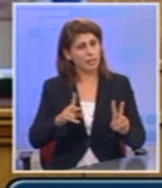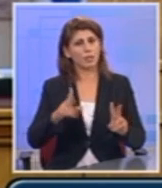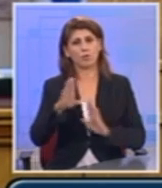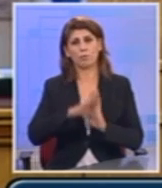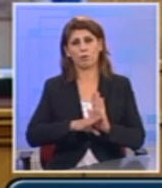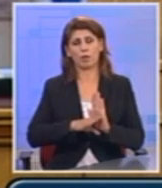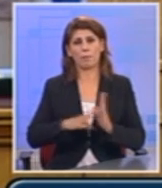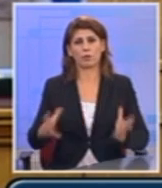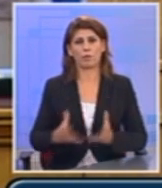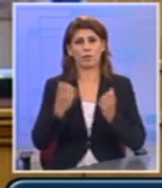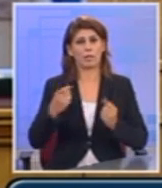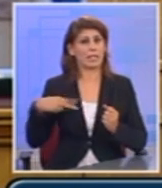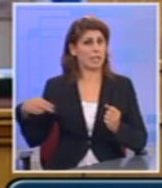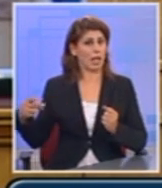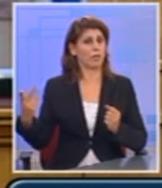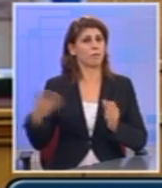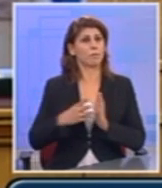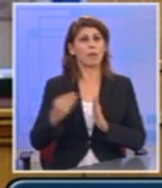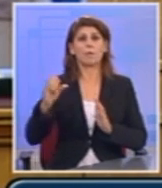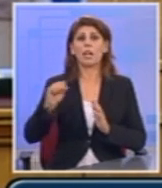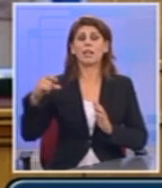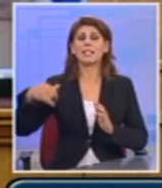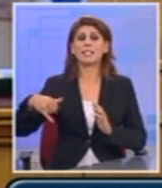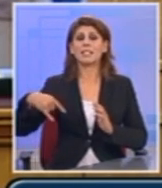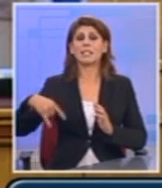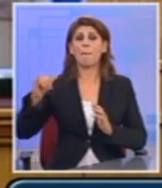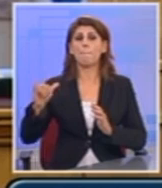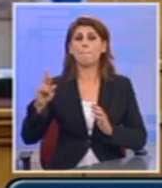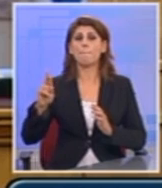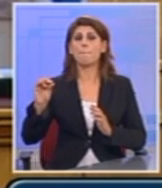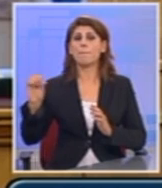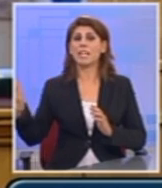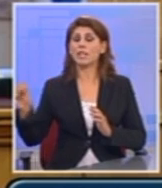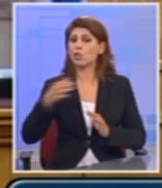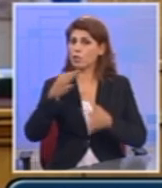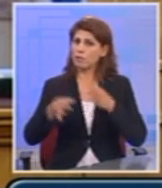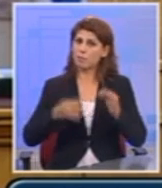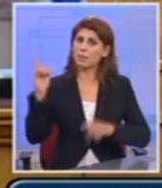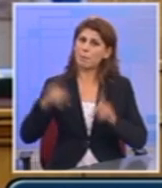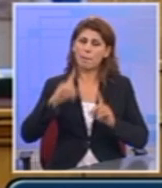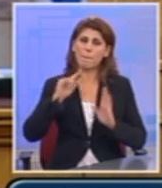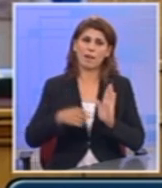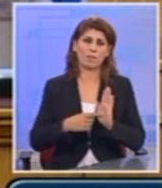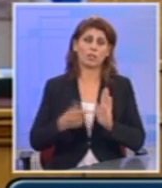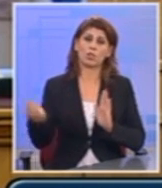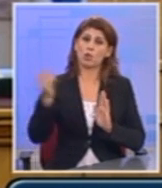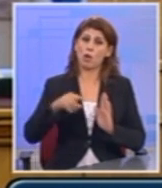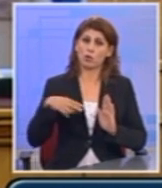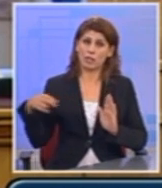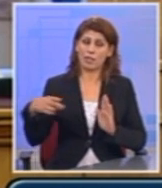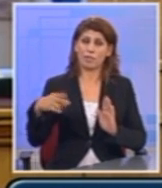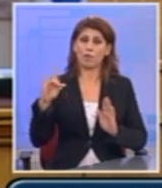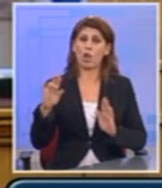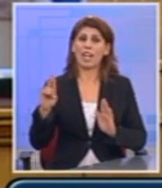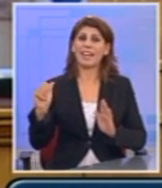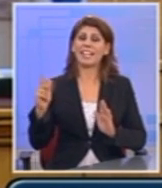συνάδελφοί μου ο σπύρος ο ο συνάδελφος σπύρος θα μιλήσει για κάποιες από τις παραβιάσεις και ο άλλος συνάδερφος ο ηρακλής